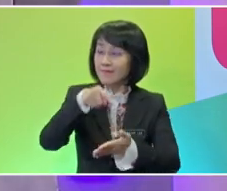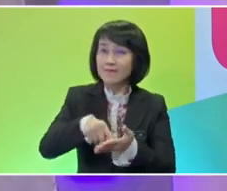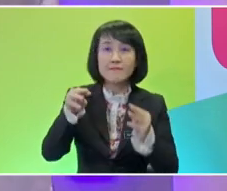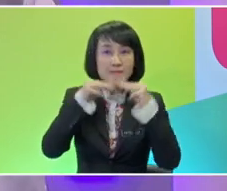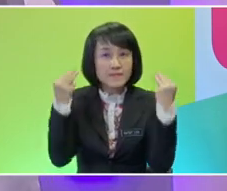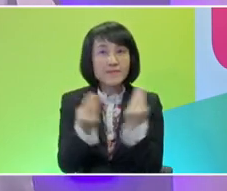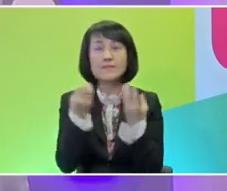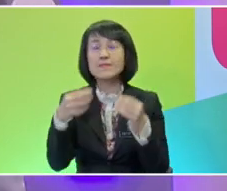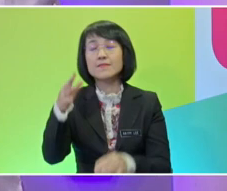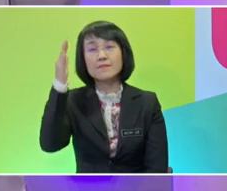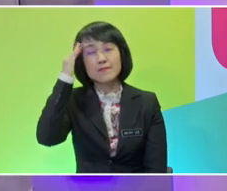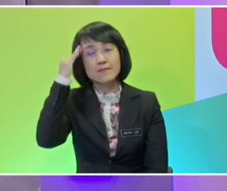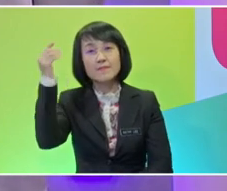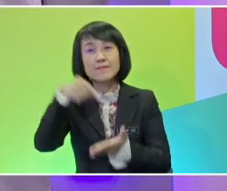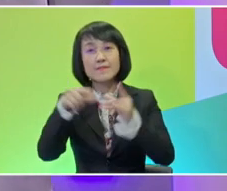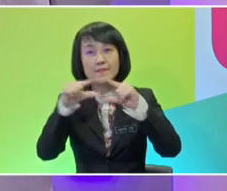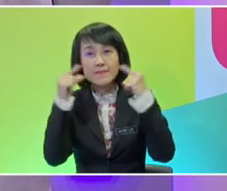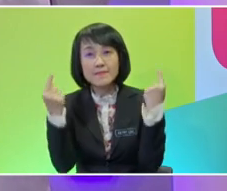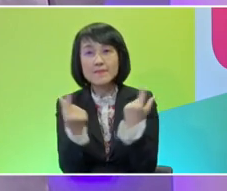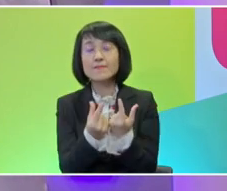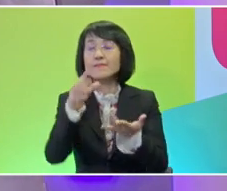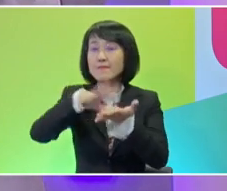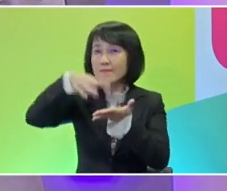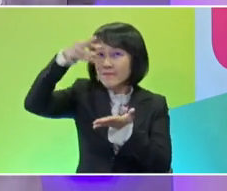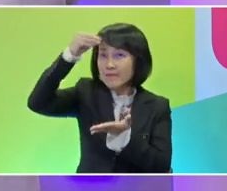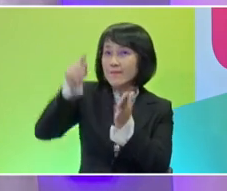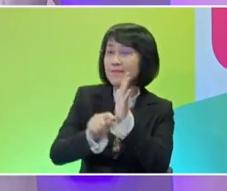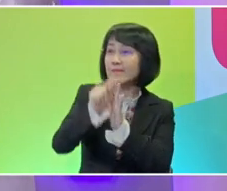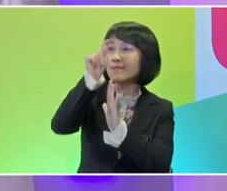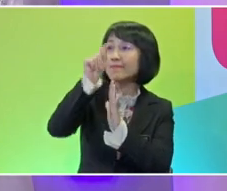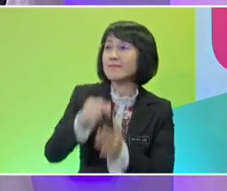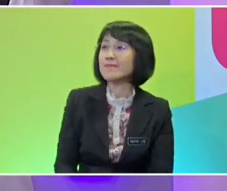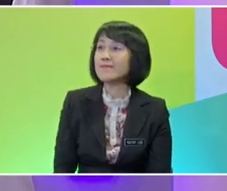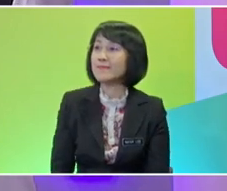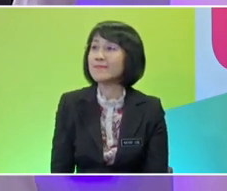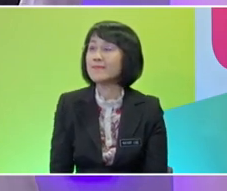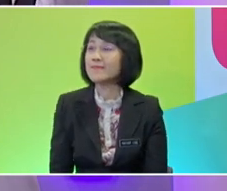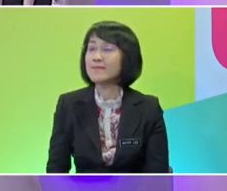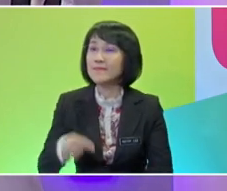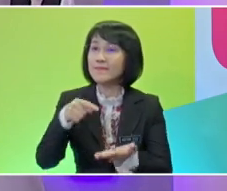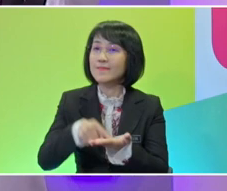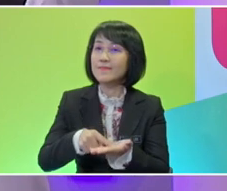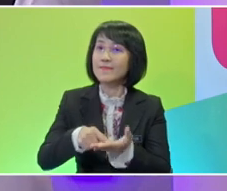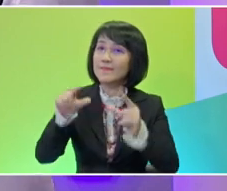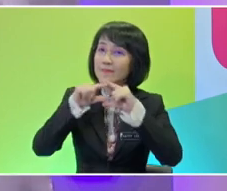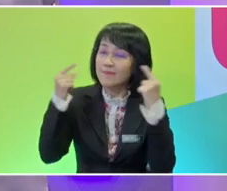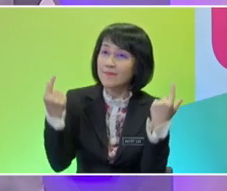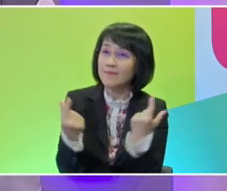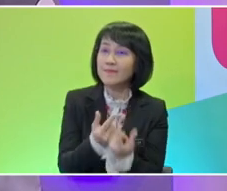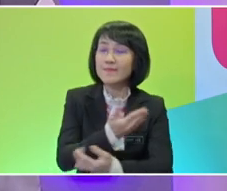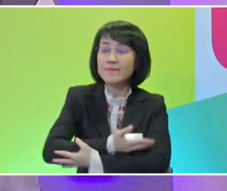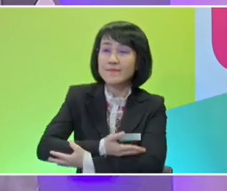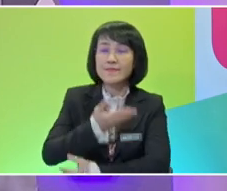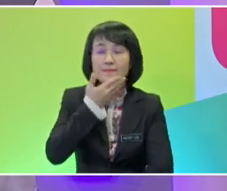ini golongan-golongan terpelajar ini adalah kelompok-kelompok anak muda